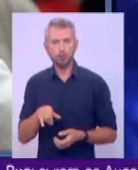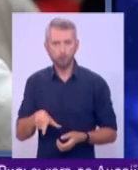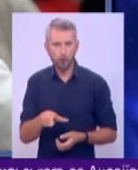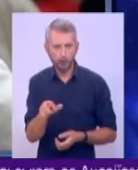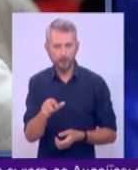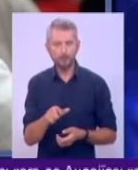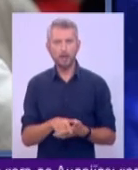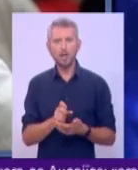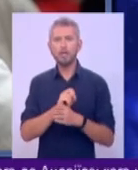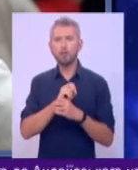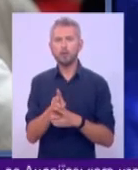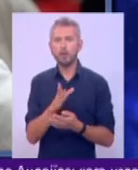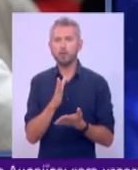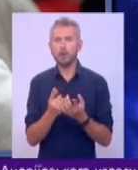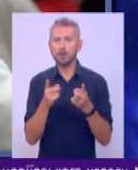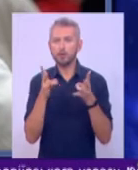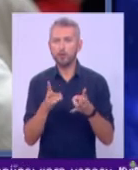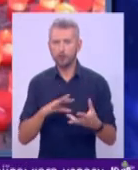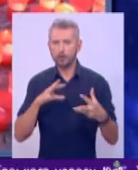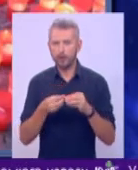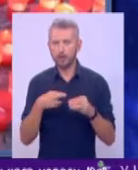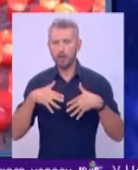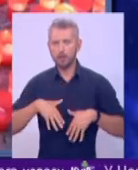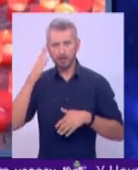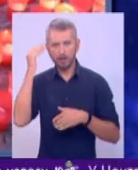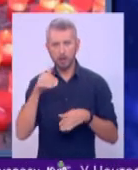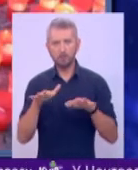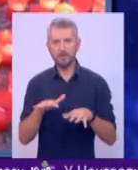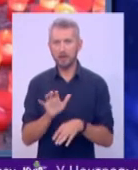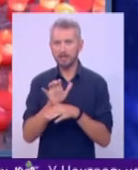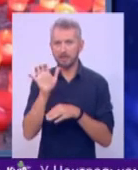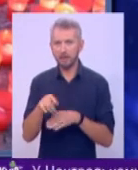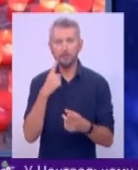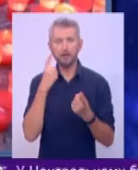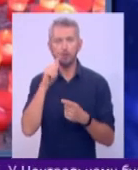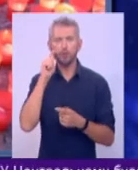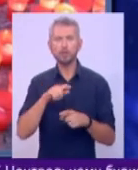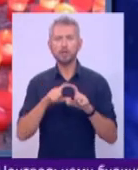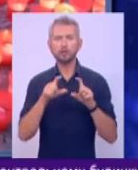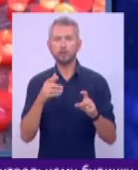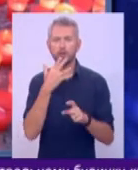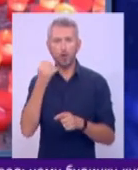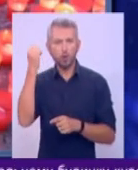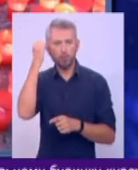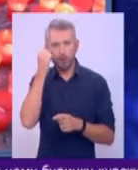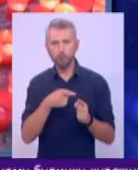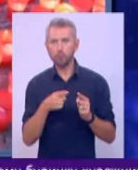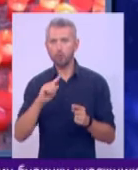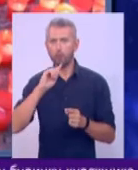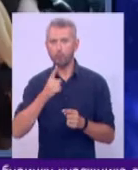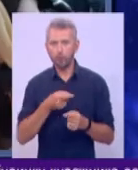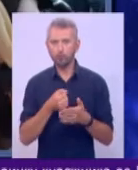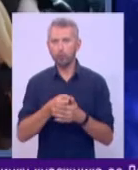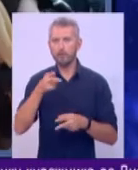дорозі. Депортація мала катастрофічні наслідки для кримських татар у місцях заслання. За даними Українського інституту національної пам'яті, протягом року